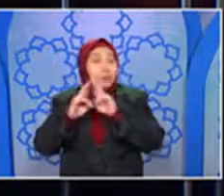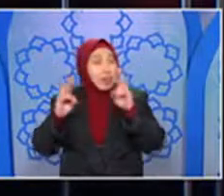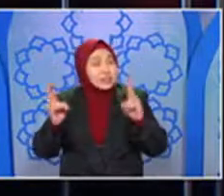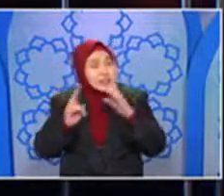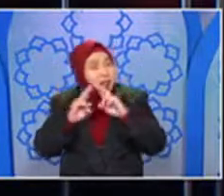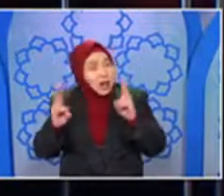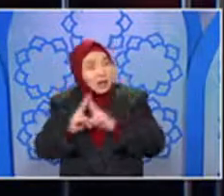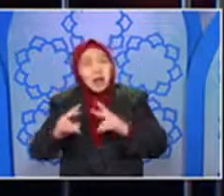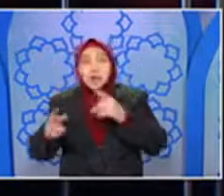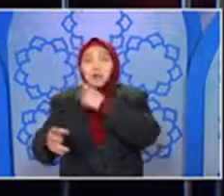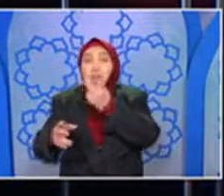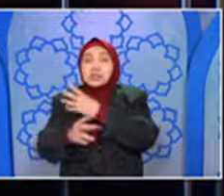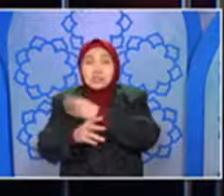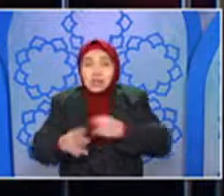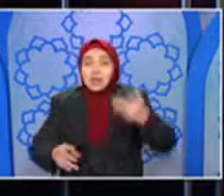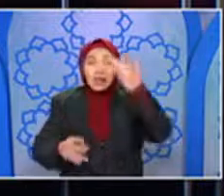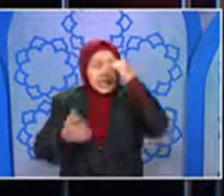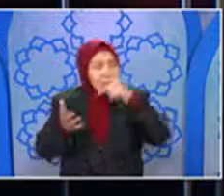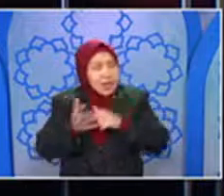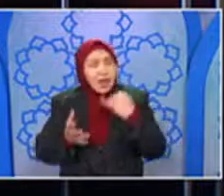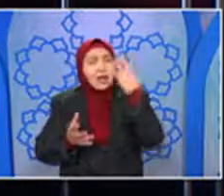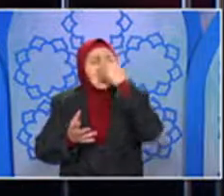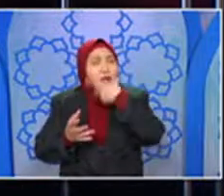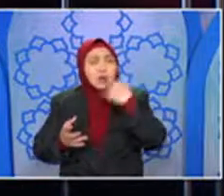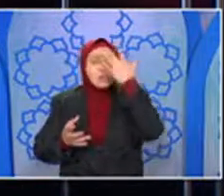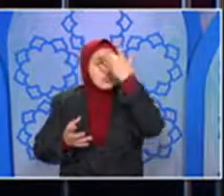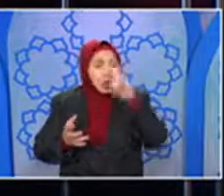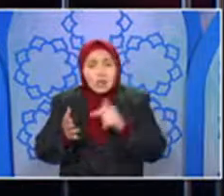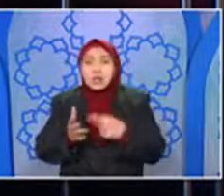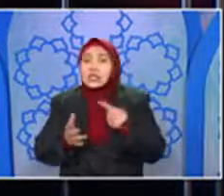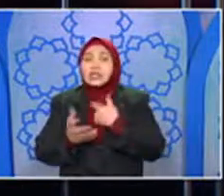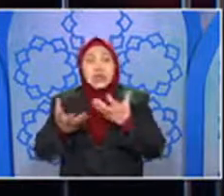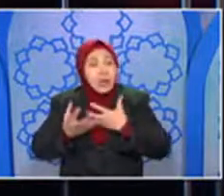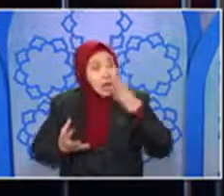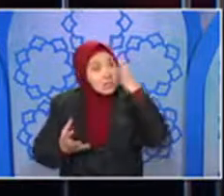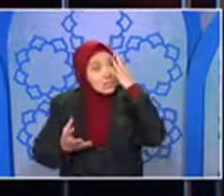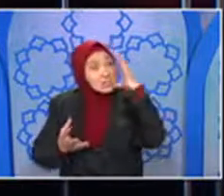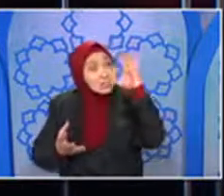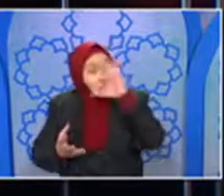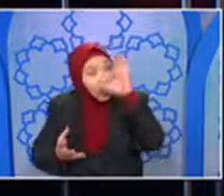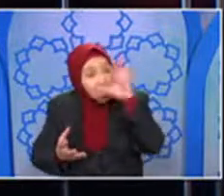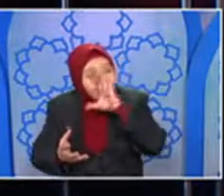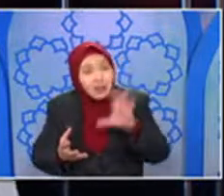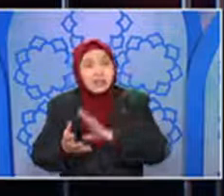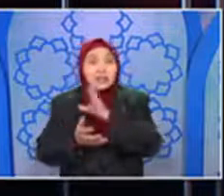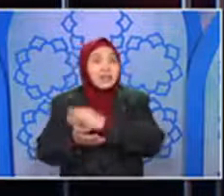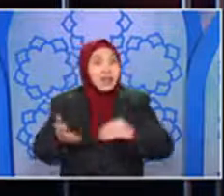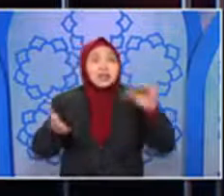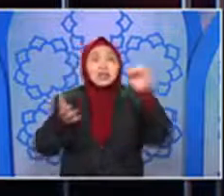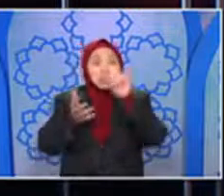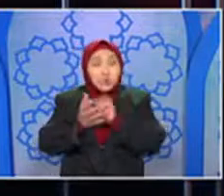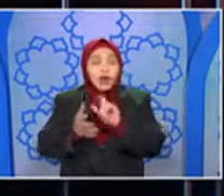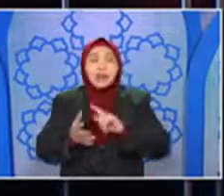wa taala di dalam Al-Quran. Kebijaksanaan inilah yang kita nak cari. May yu'tal hikmata faqad utiya khairan